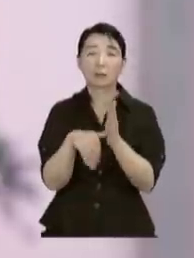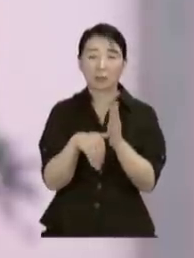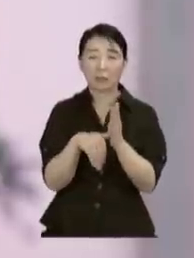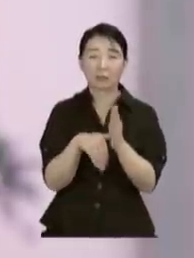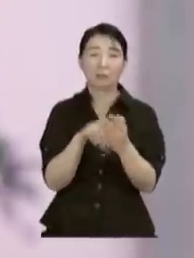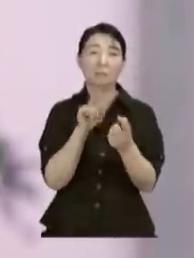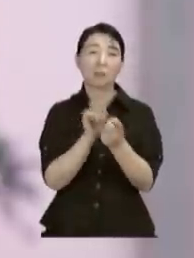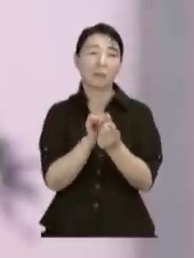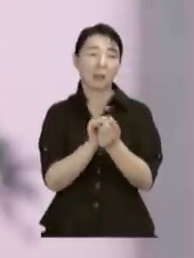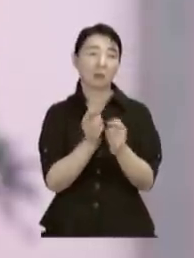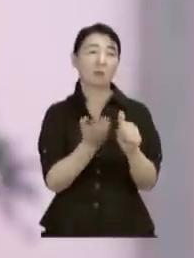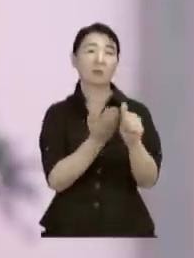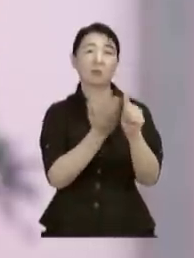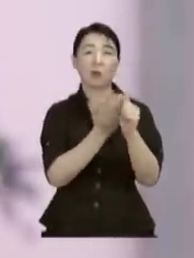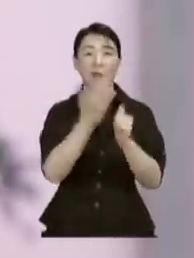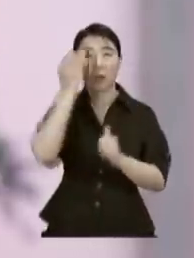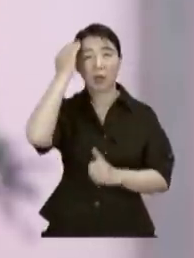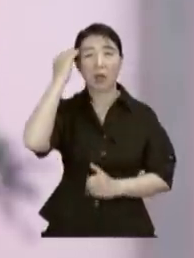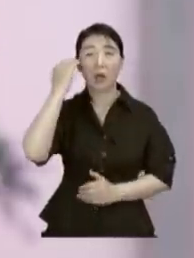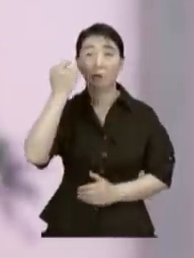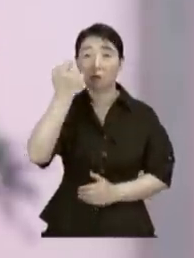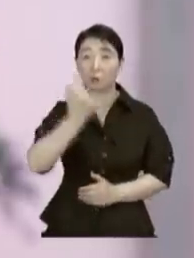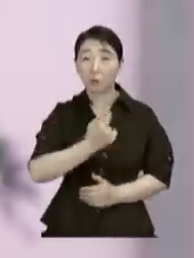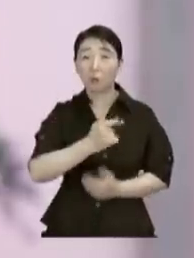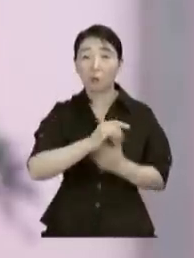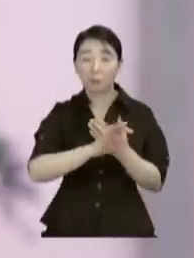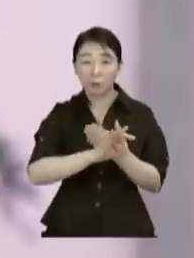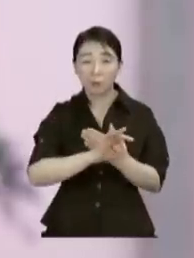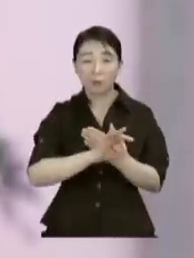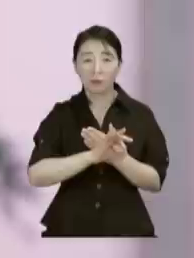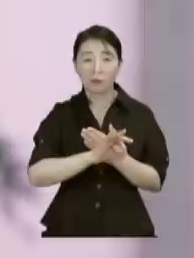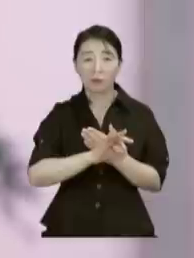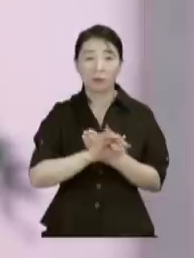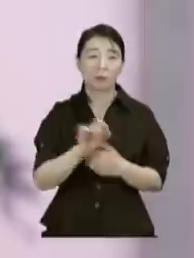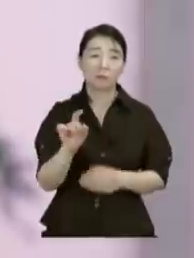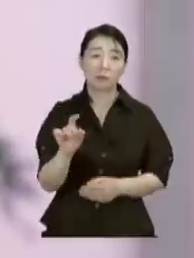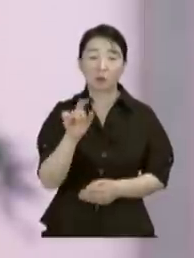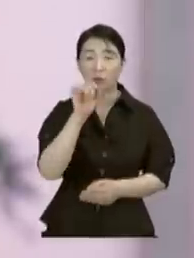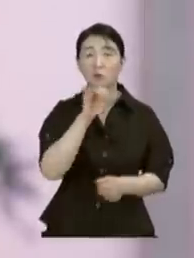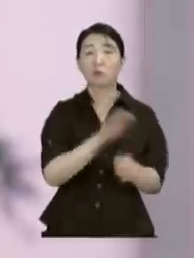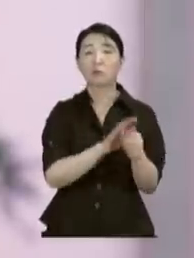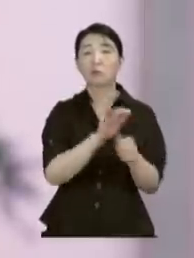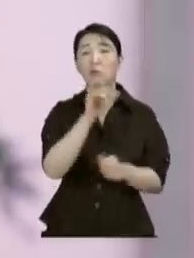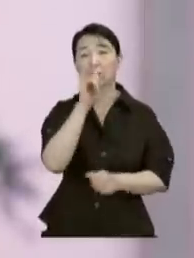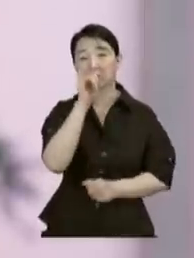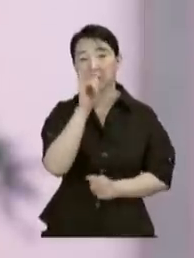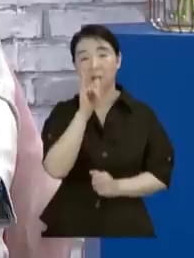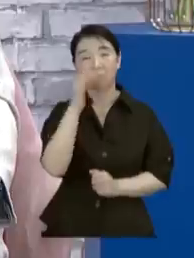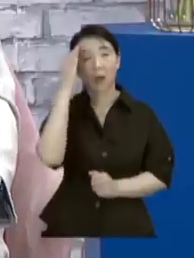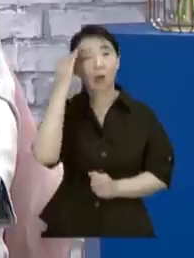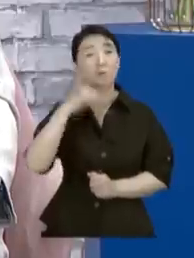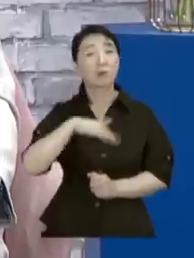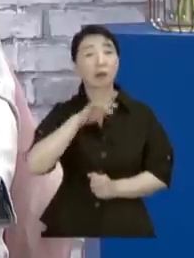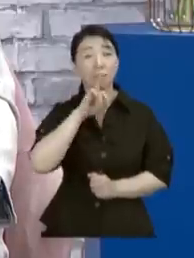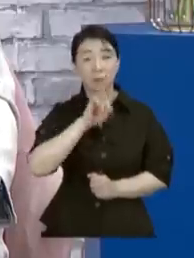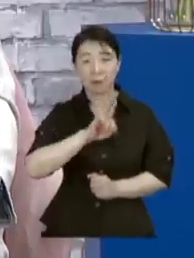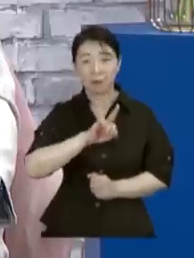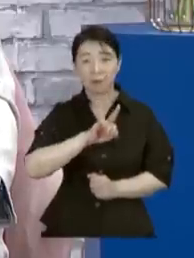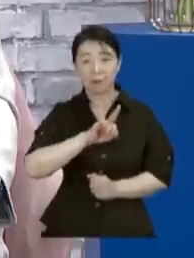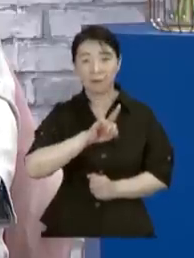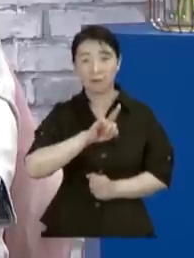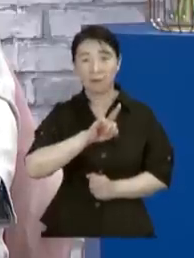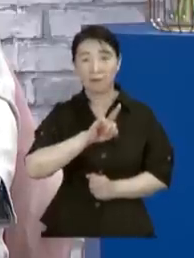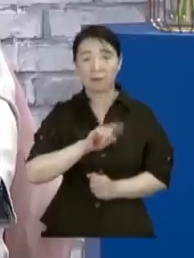거예요. 그래서 한국에 가면 뭐 이런 좋은 지원이 있다고 하니까 너 한국에 가라.